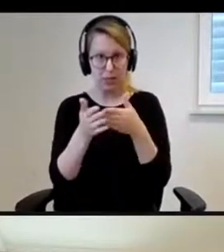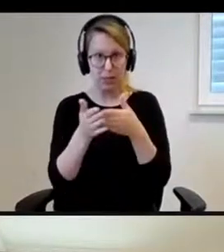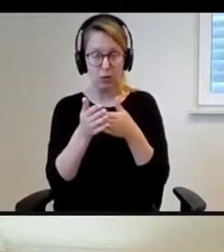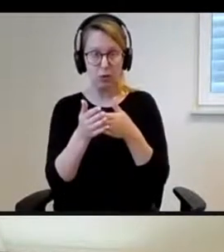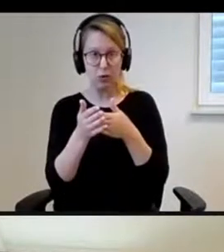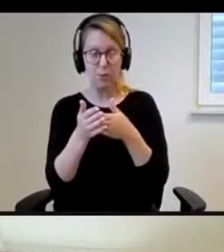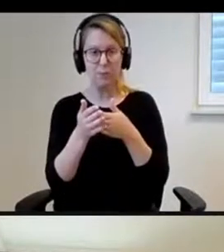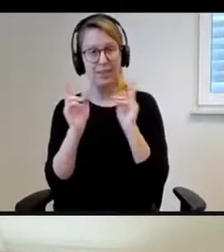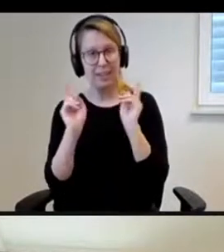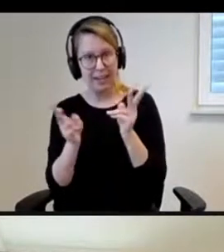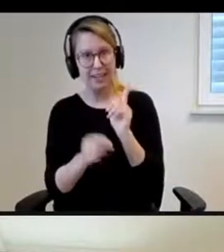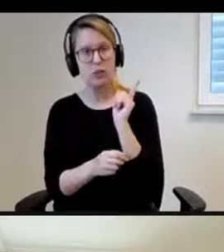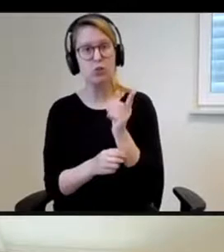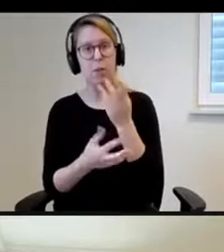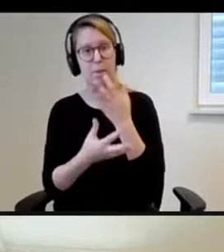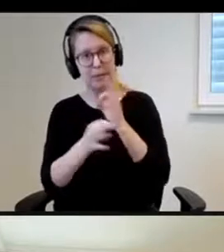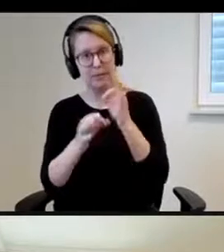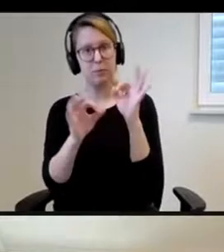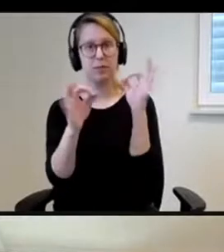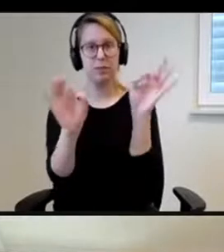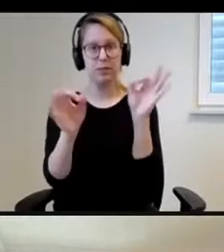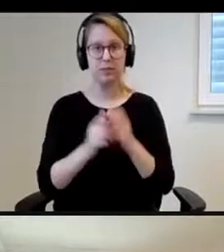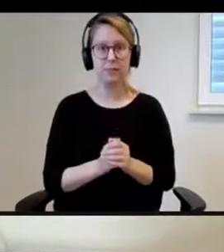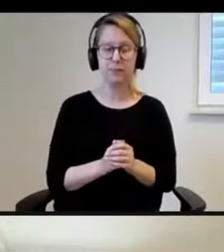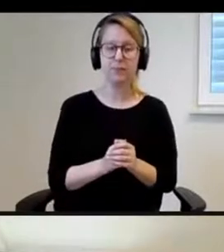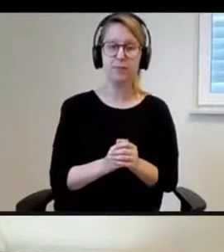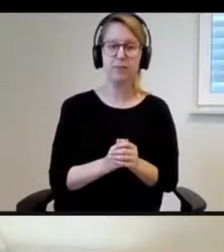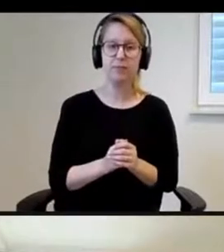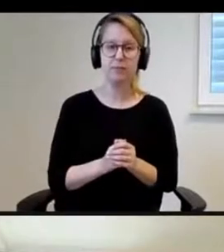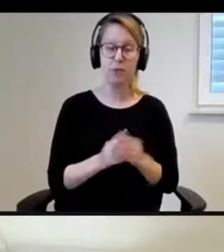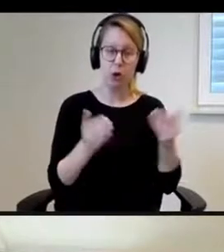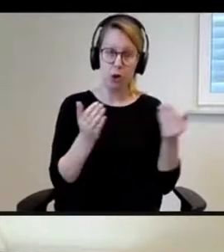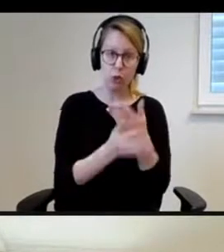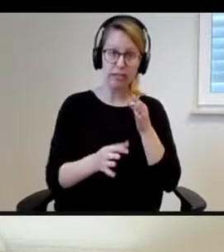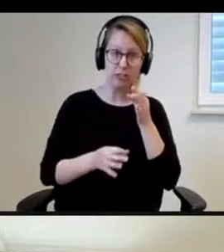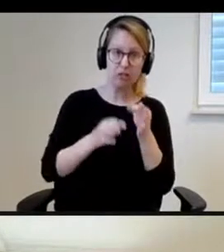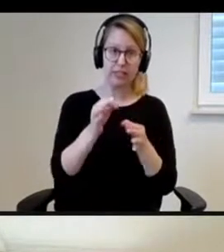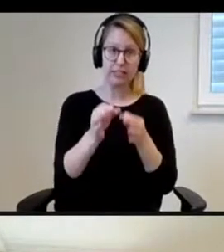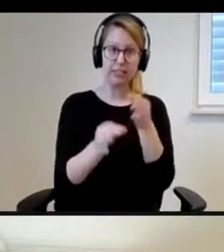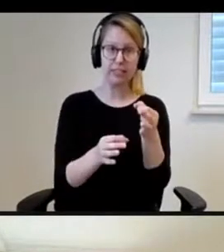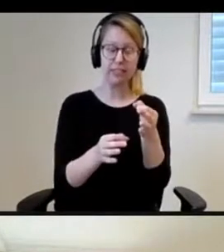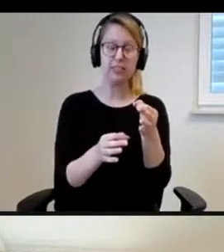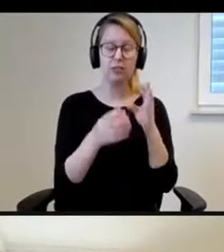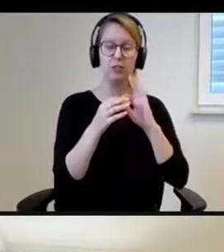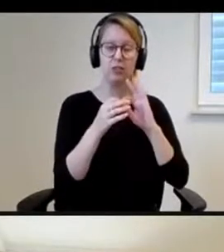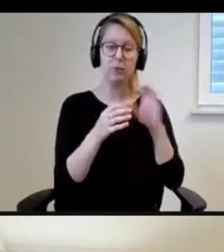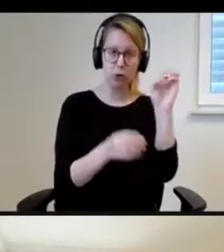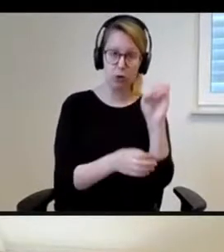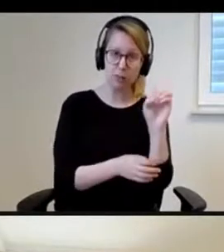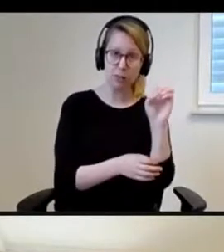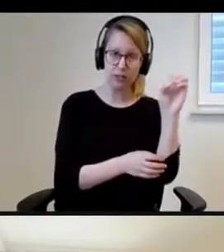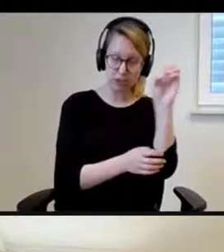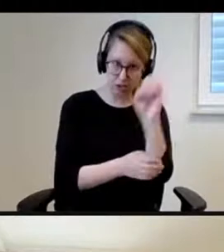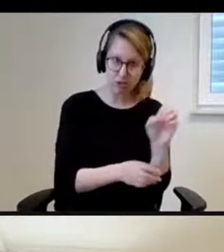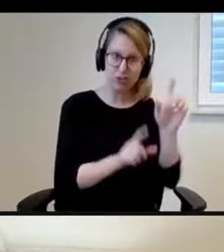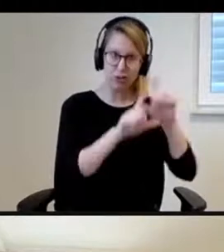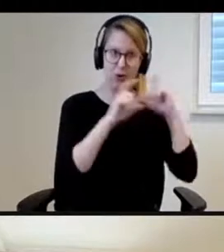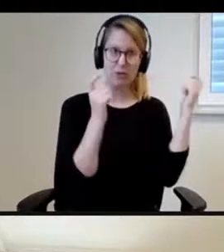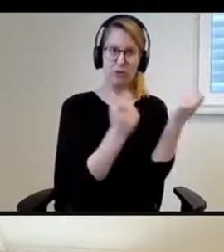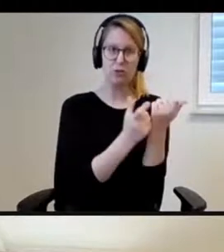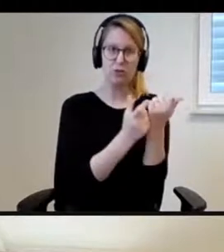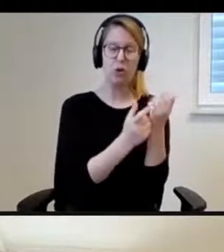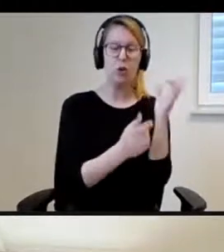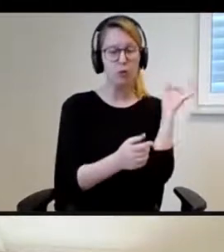la Commission européenne relative aux droits des personnes handicapées, présentée le 3 mars de